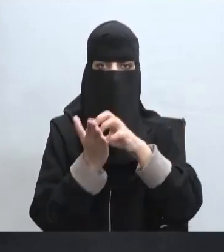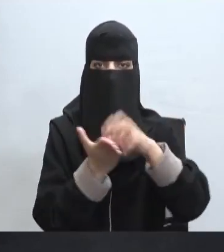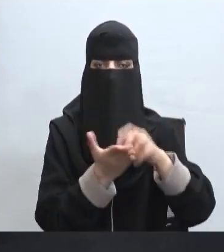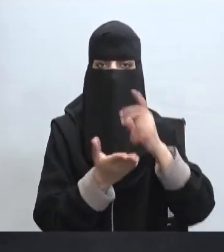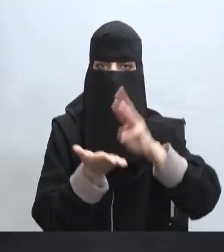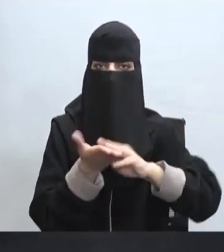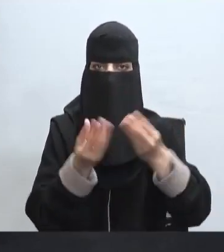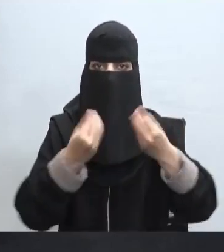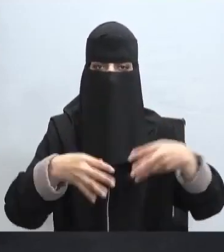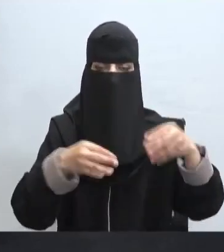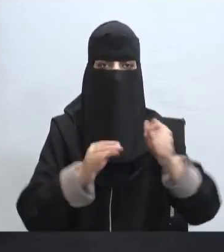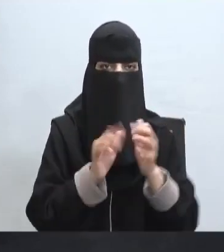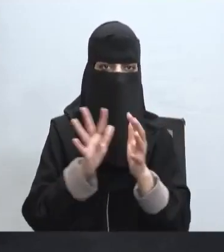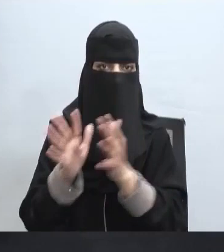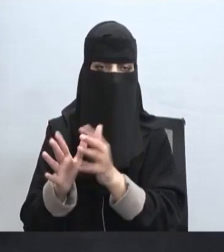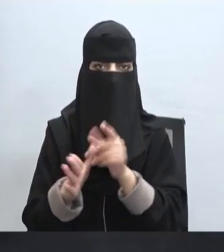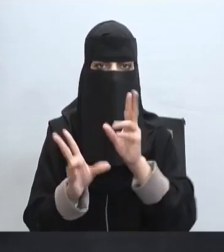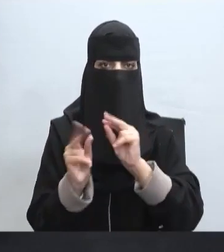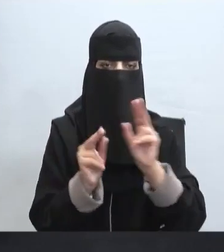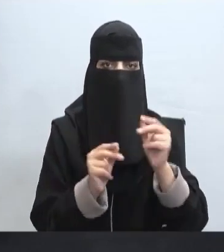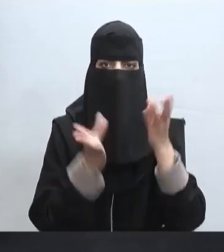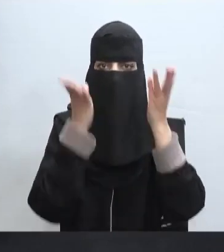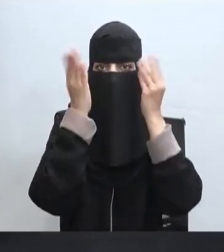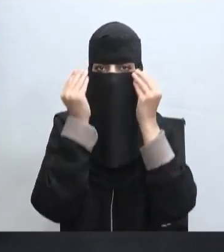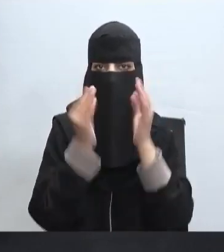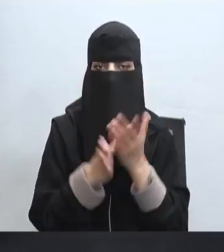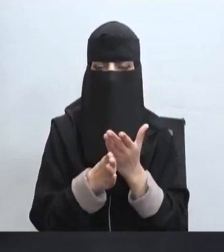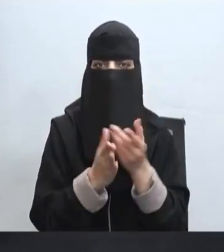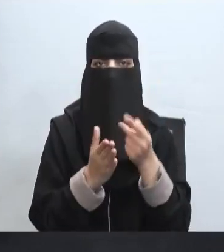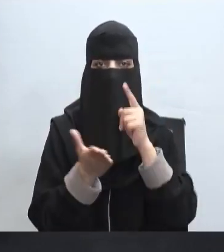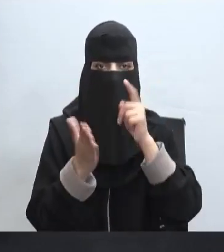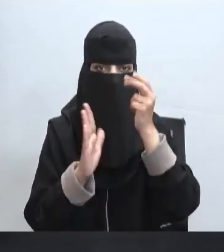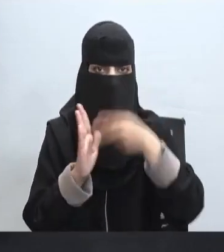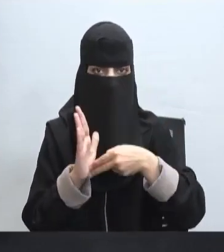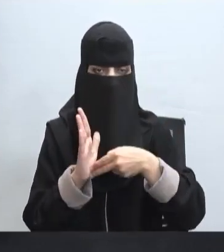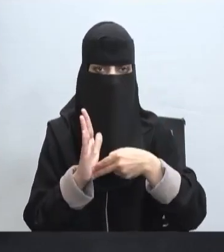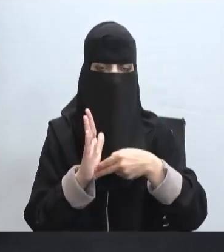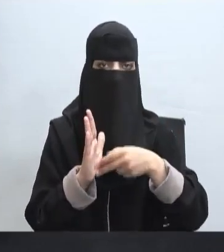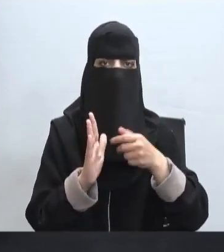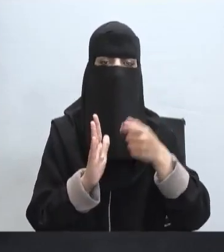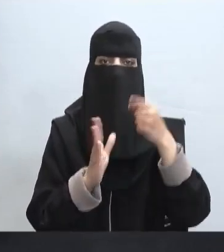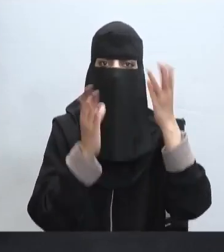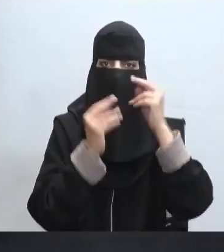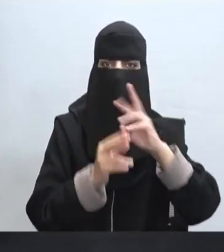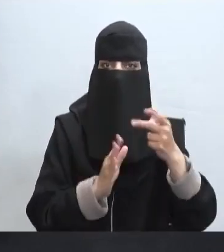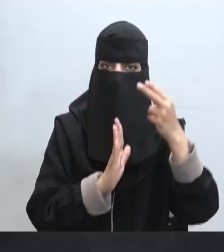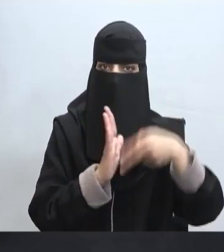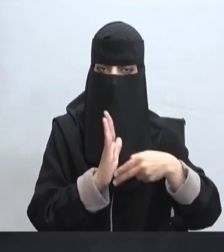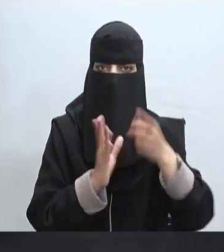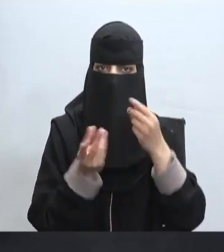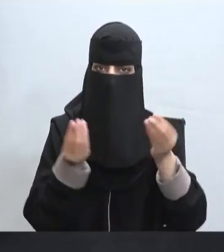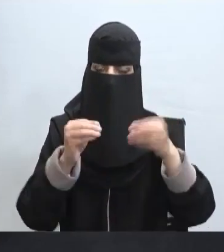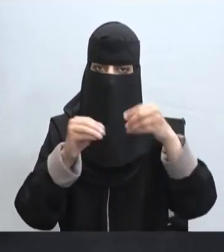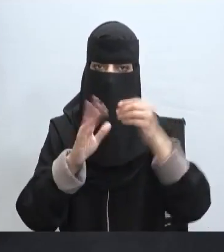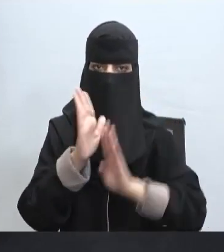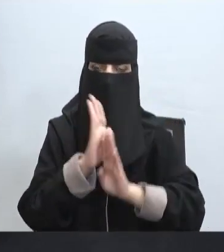تؤثر على الدخل مثل التعليم سواء كان الرسمي تعليم رسمي او تعليم غير الرسمي لزياده